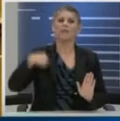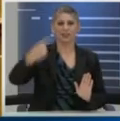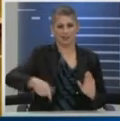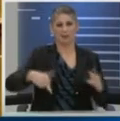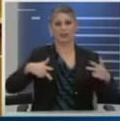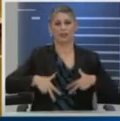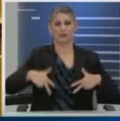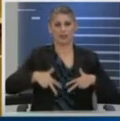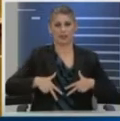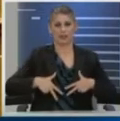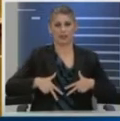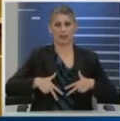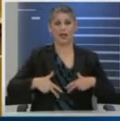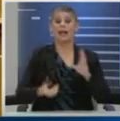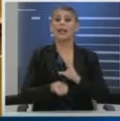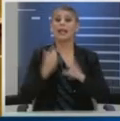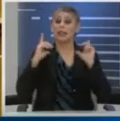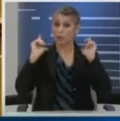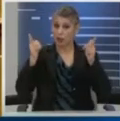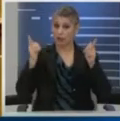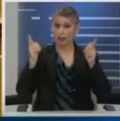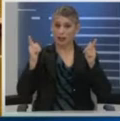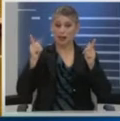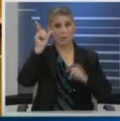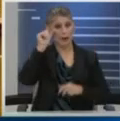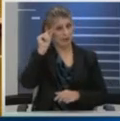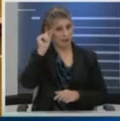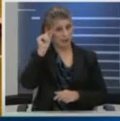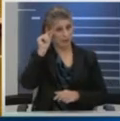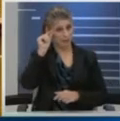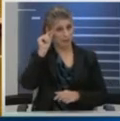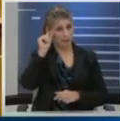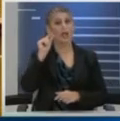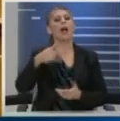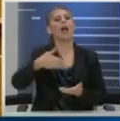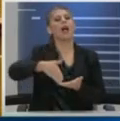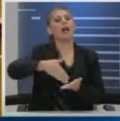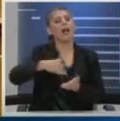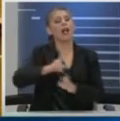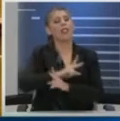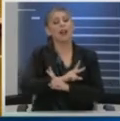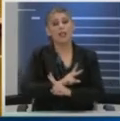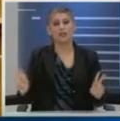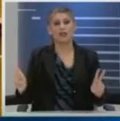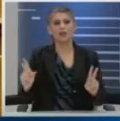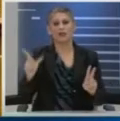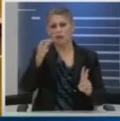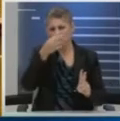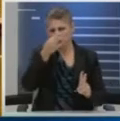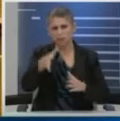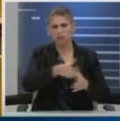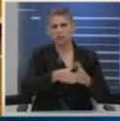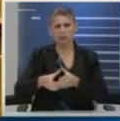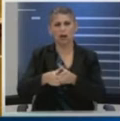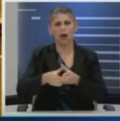επόμενη κυβέρνηση. Με τη Νέα Δημοκρατία τα πανεπιστήμια μας θα καθαρίσουν από